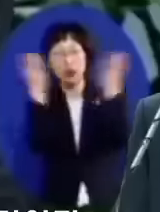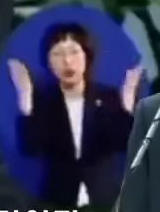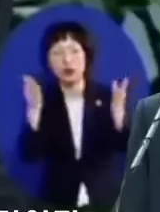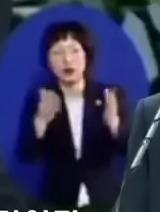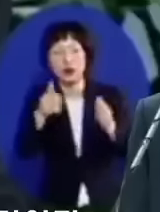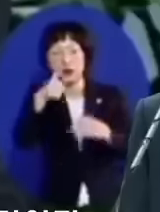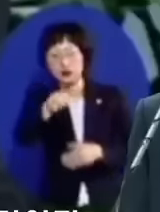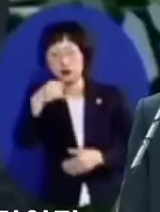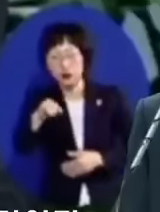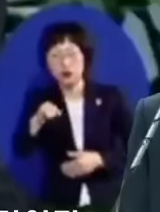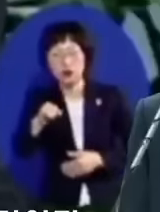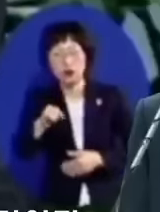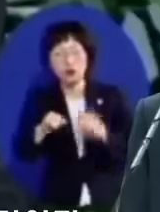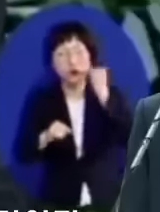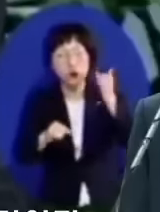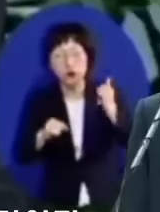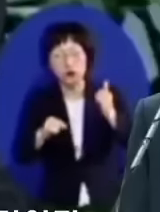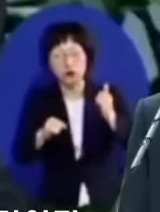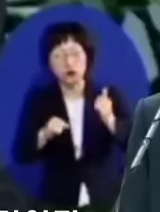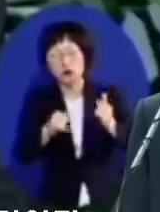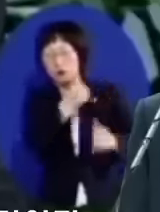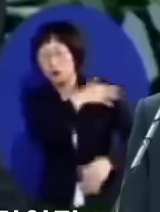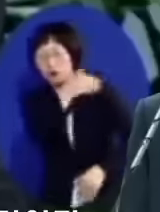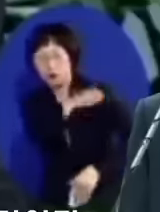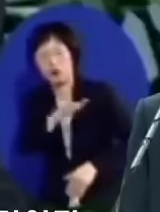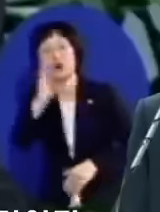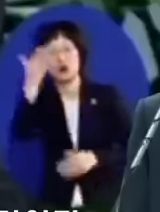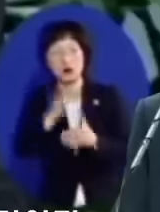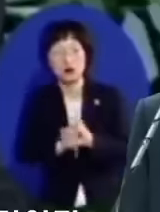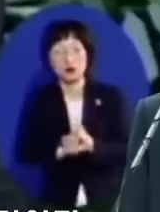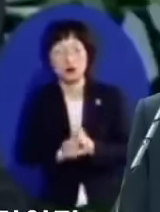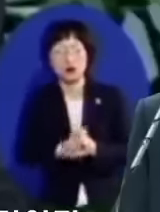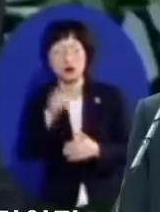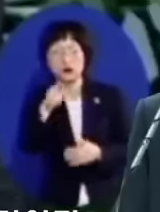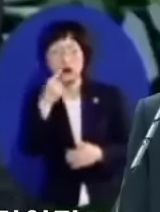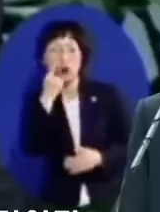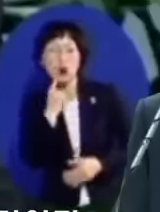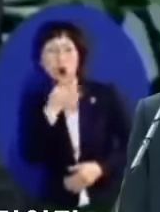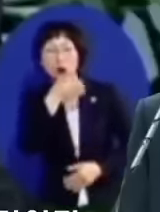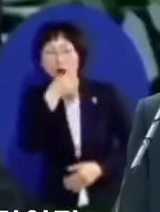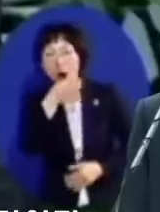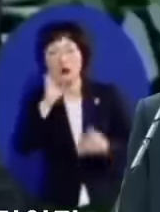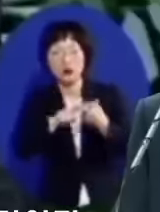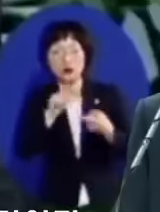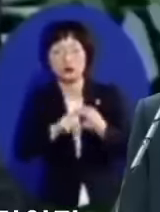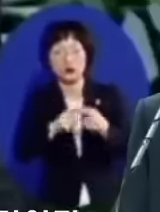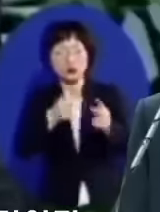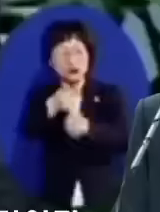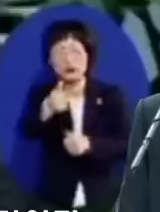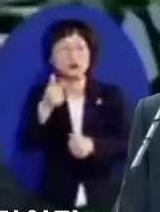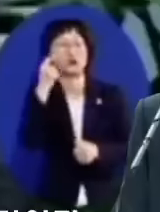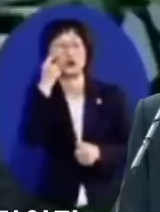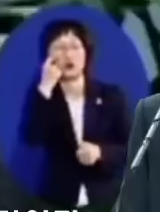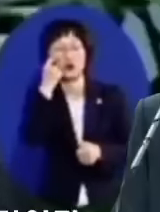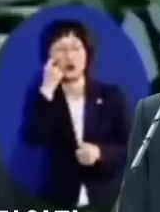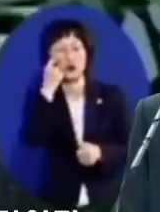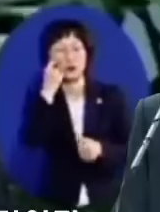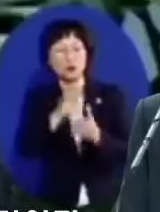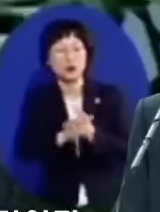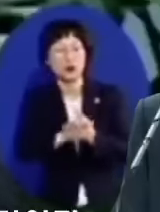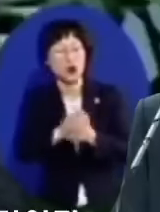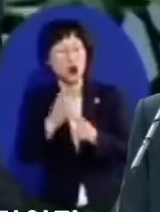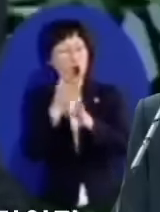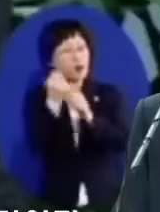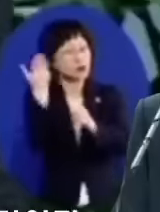보입니다. 미쳐버린 것입니다. 그 욕구에 도저히 대항해서 이길 수가 없는 것입니다. 몇 해 전 통계에